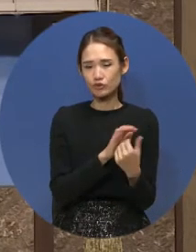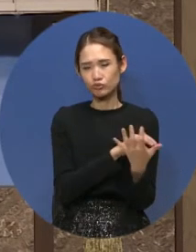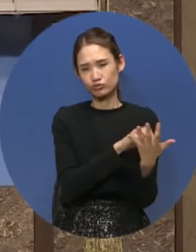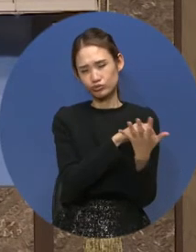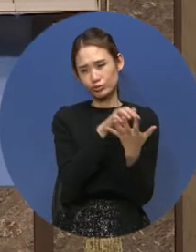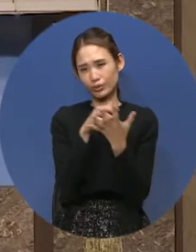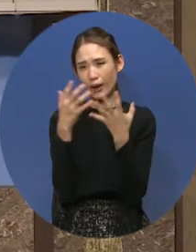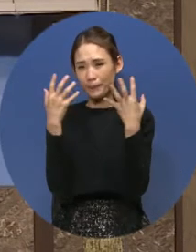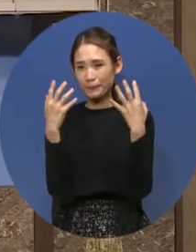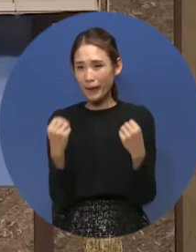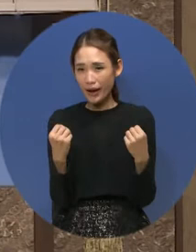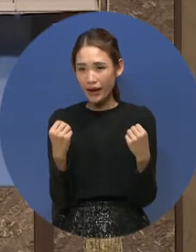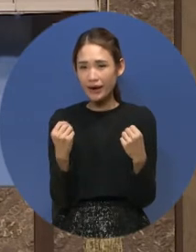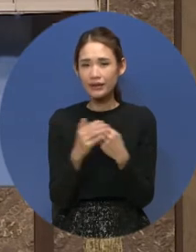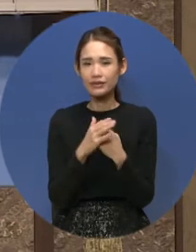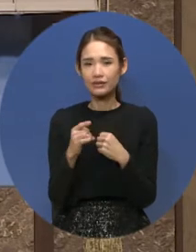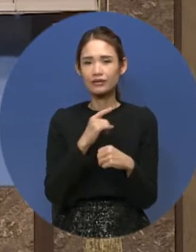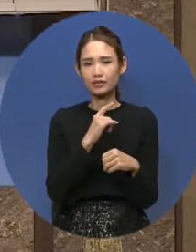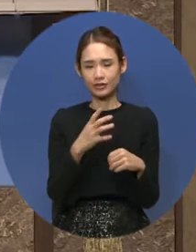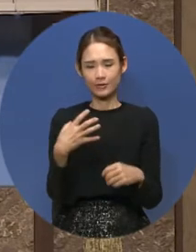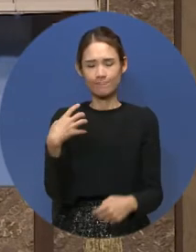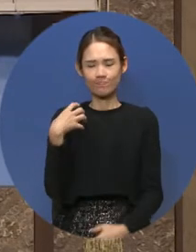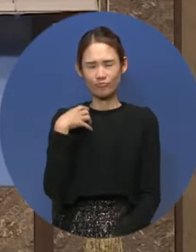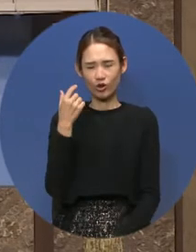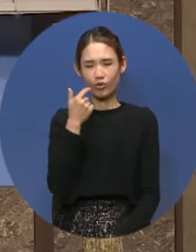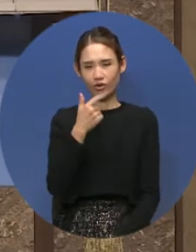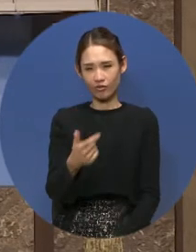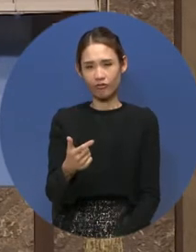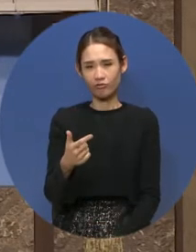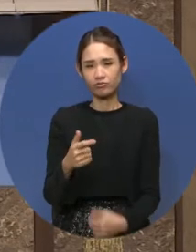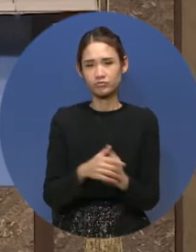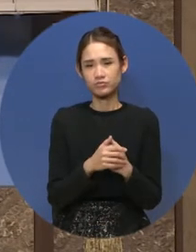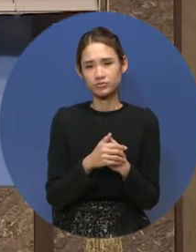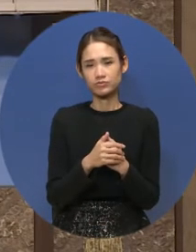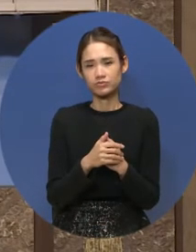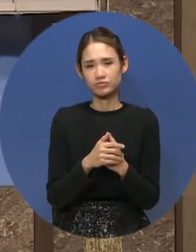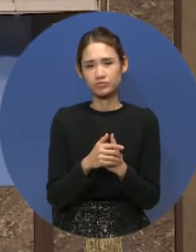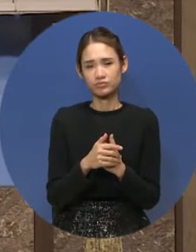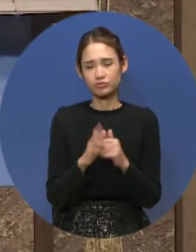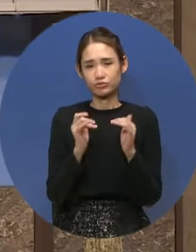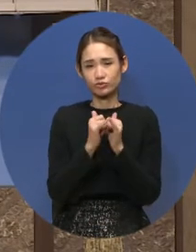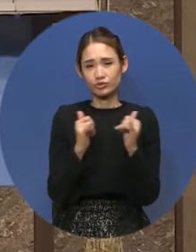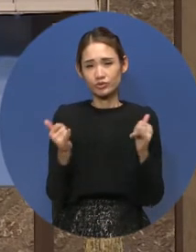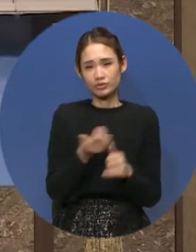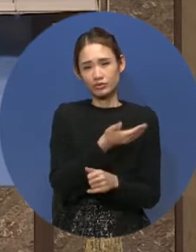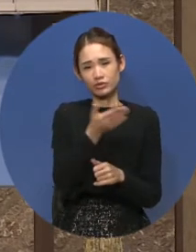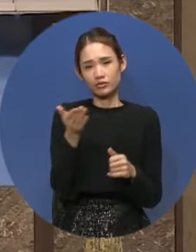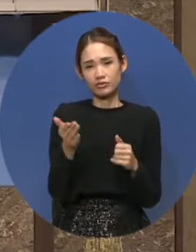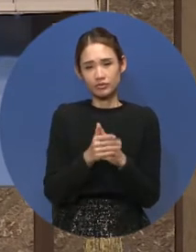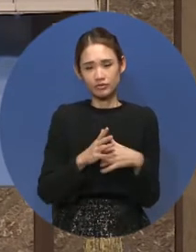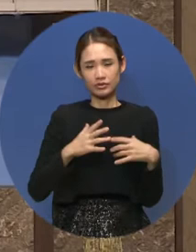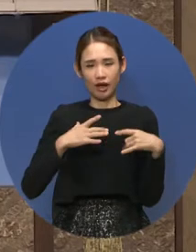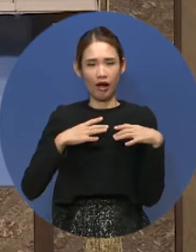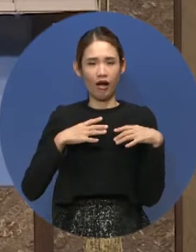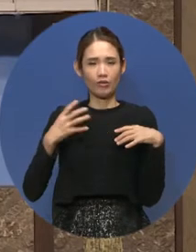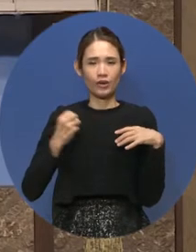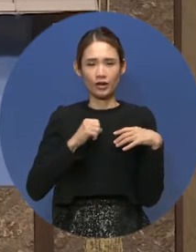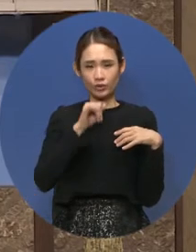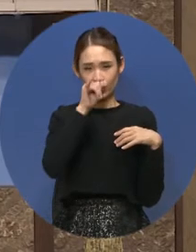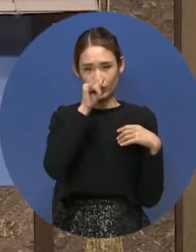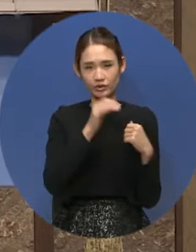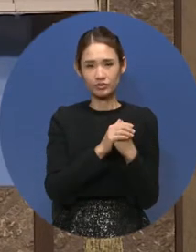구들이 있는데 거기에 맏형 역할을 하고 있습니다. 그래서 우리 주민분들은 상당한 자긍심을 갖고